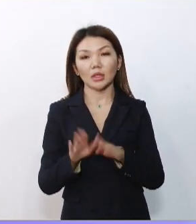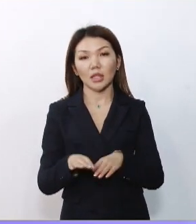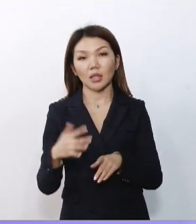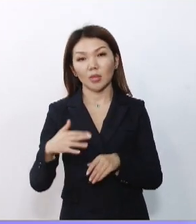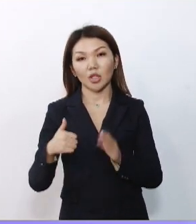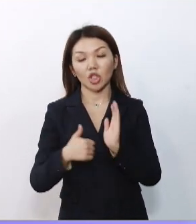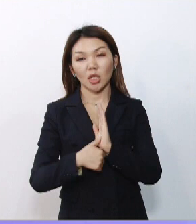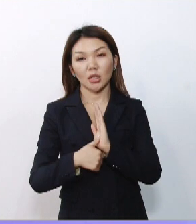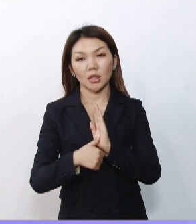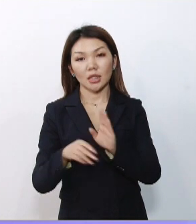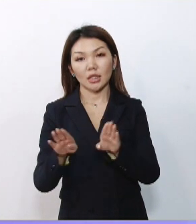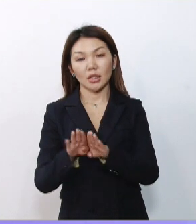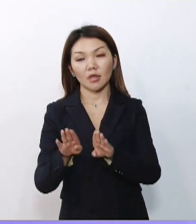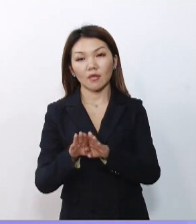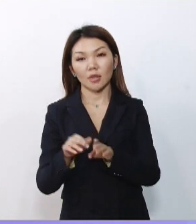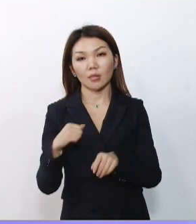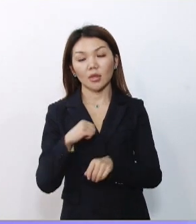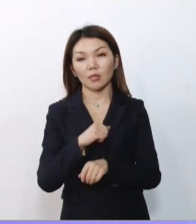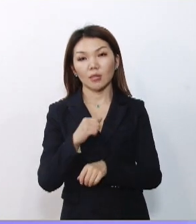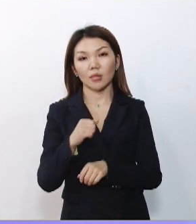Сравним его с делимым.